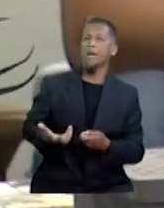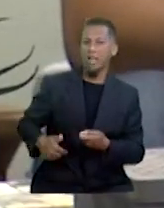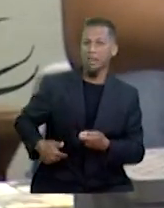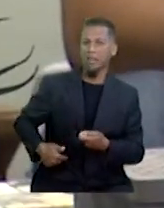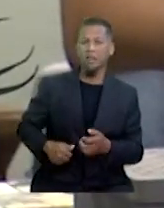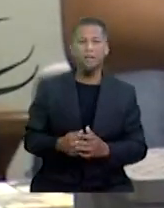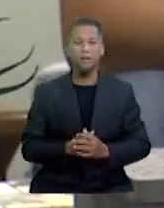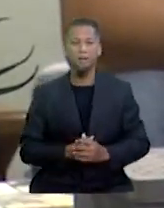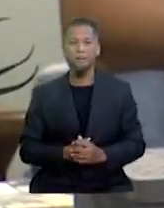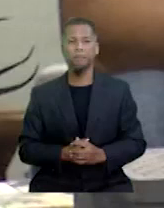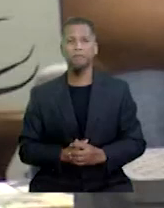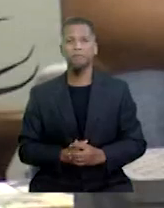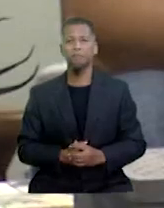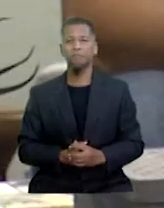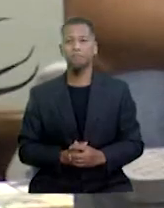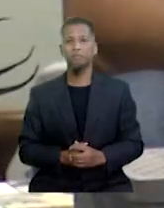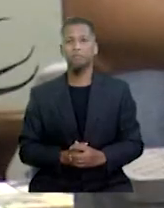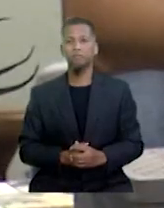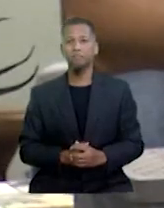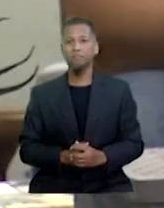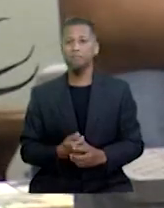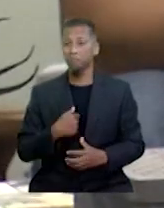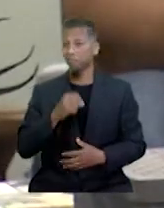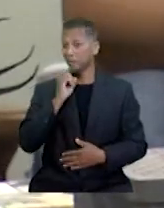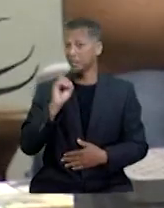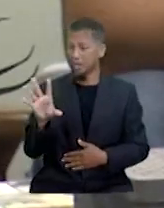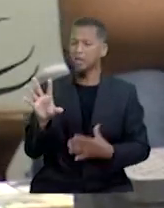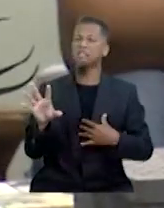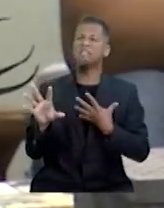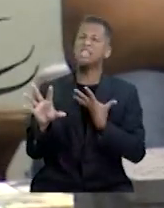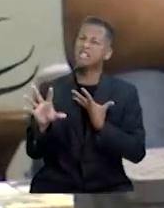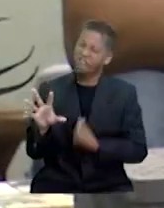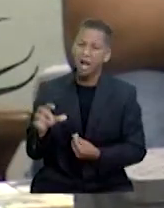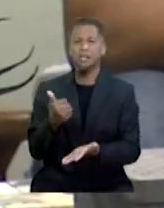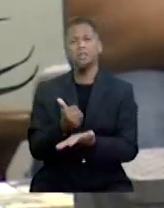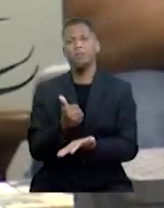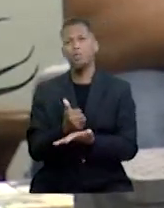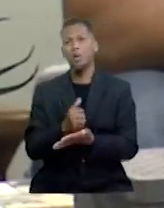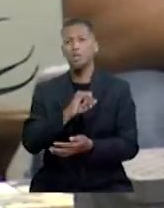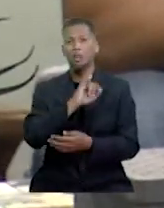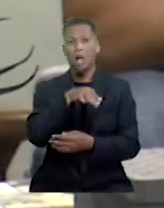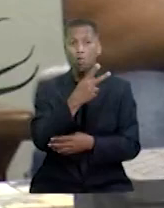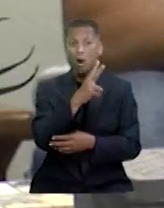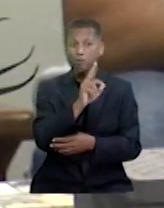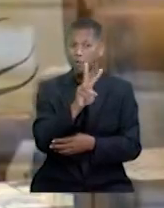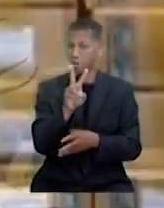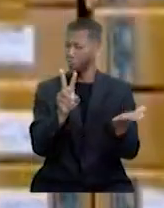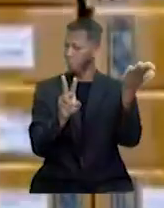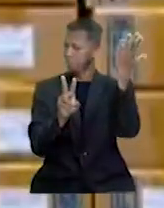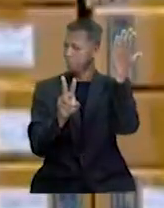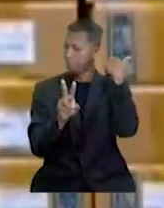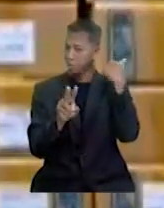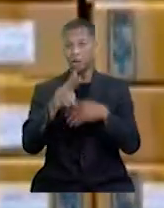Savitri pun mengaku kecewa, kasus gagal ginjal yang sudah terdeteksi sejak Januari 2022 baru mendapat atensi serius